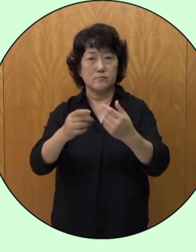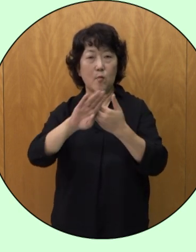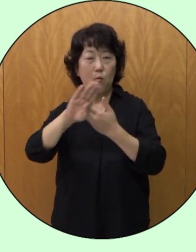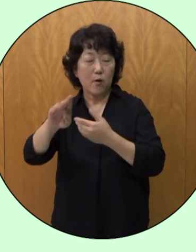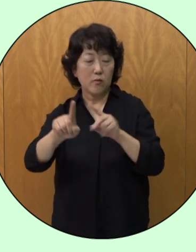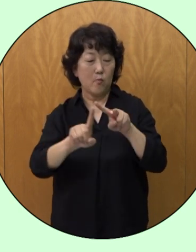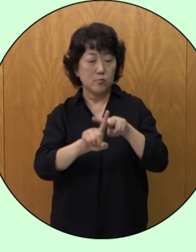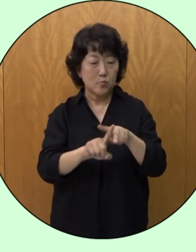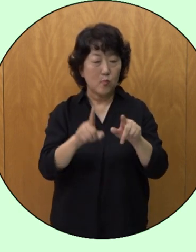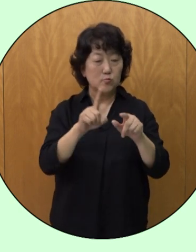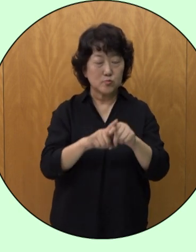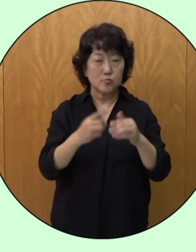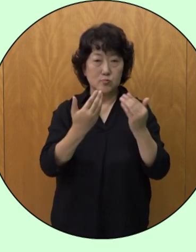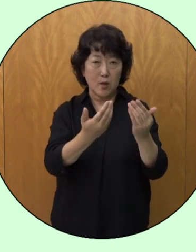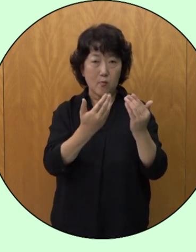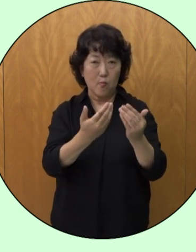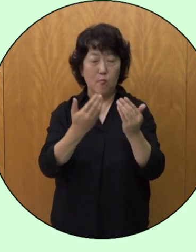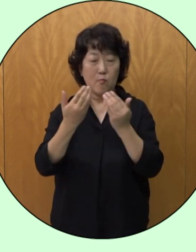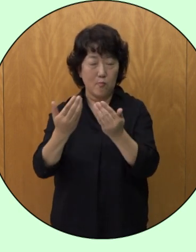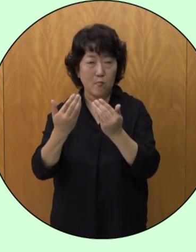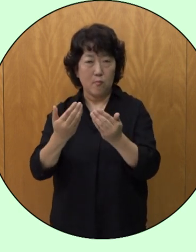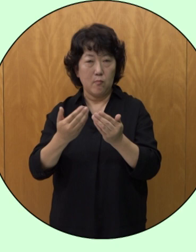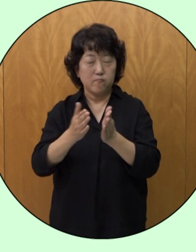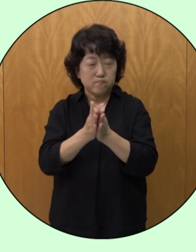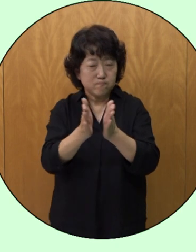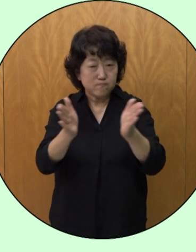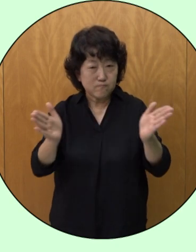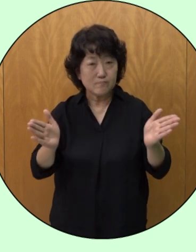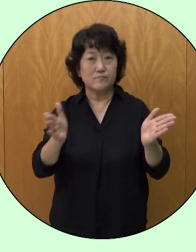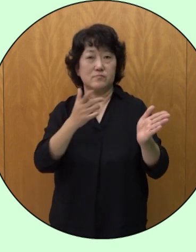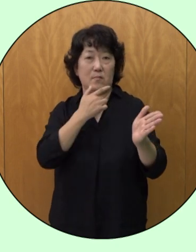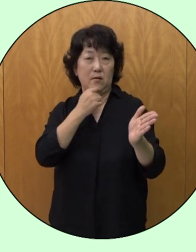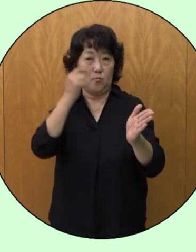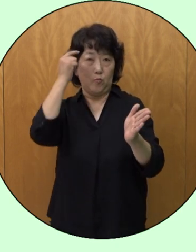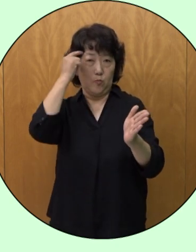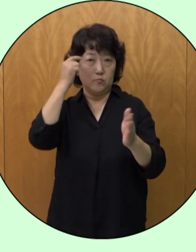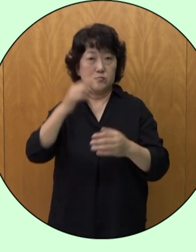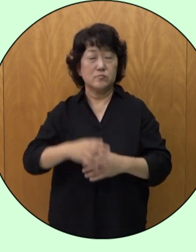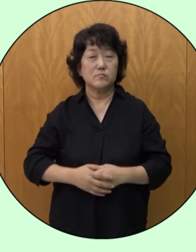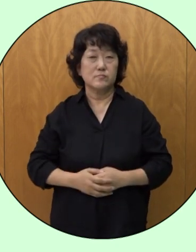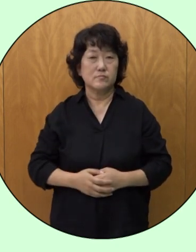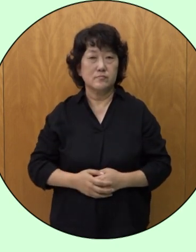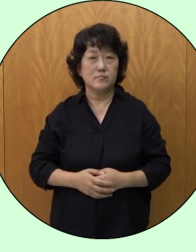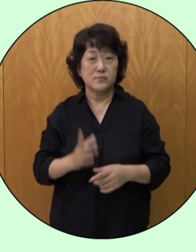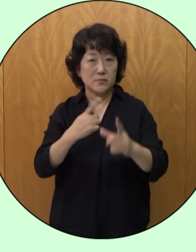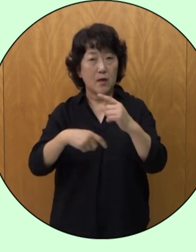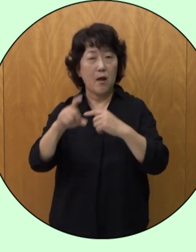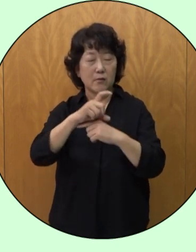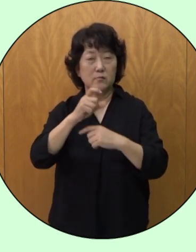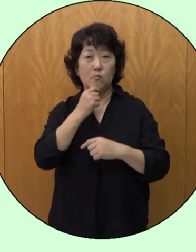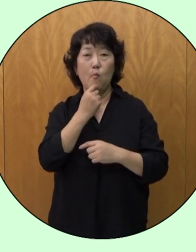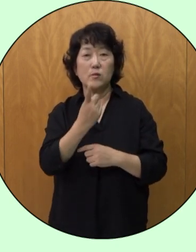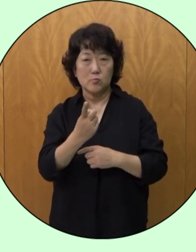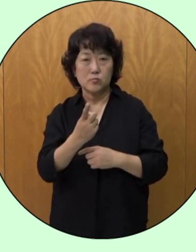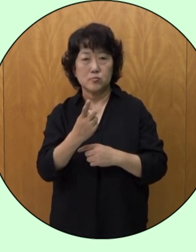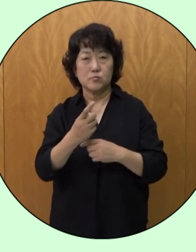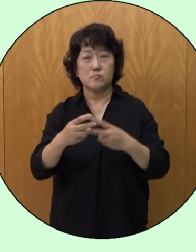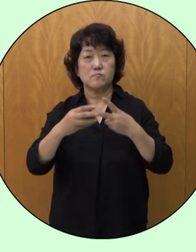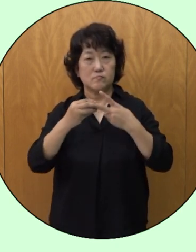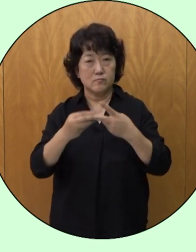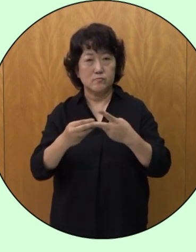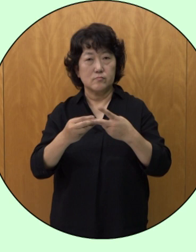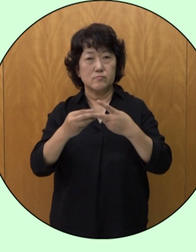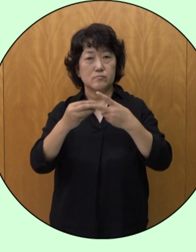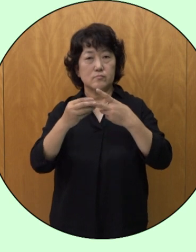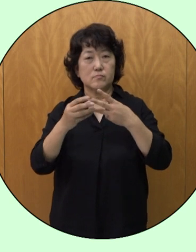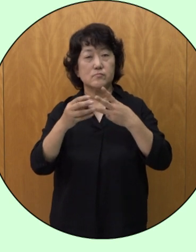の小中学校校区にも展開をしてまいりたいというふうに考えてございます。さらにもう一つ、今治手